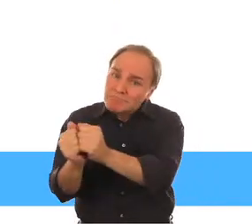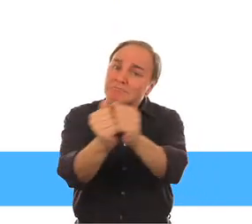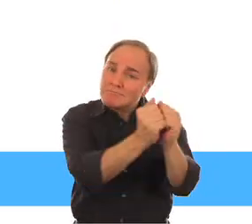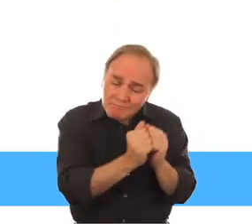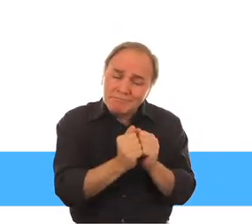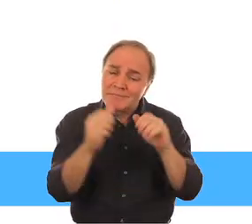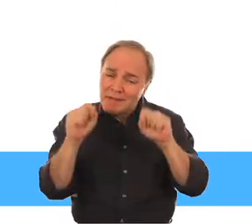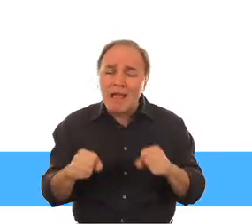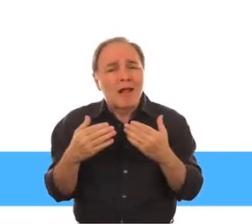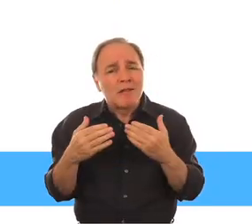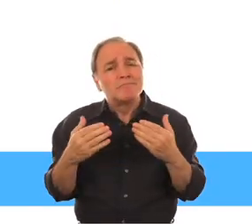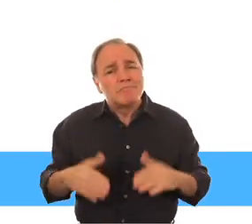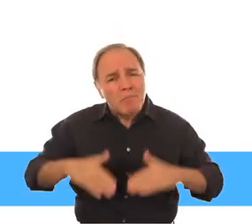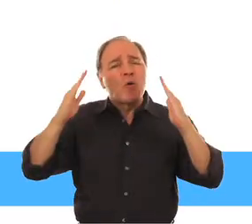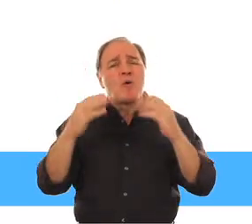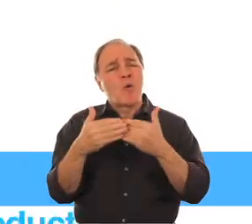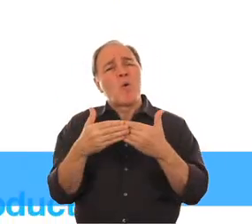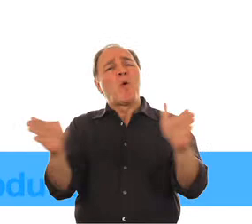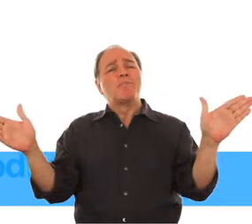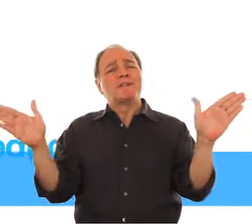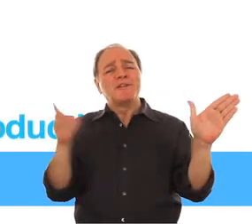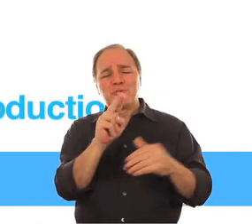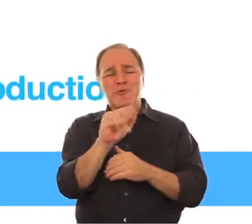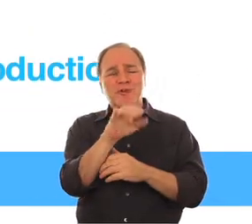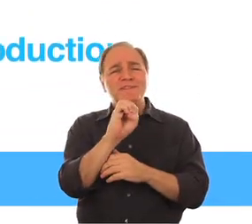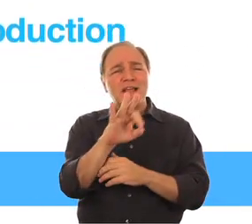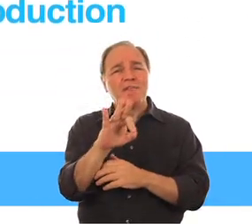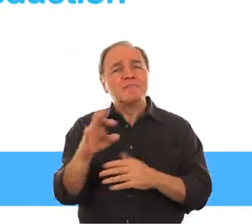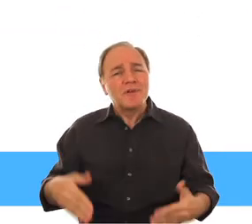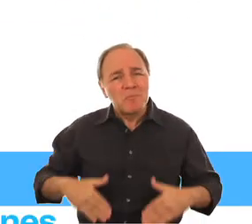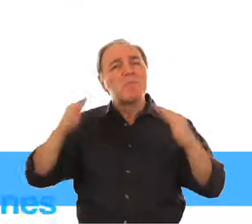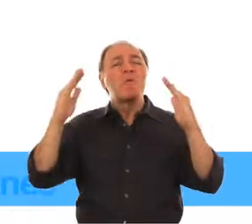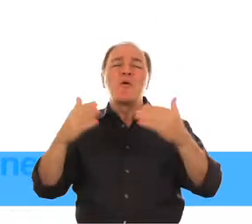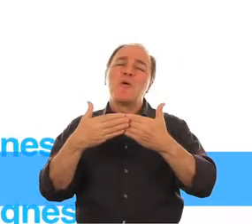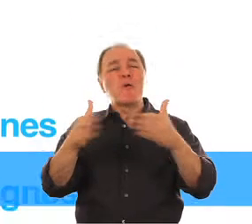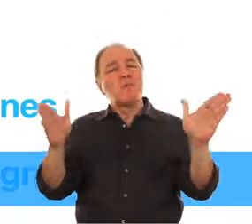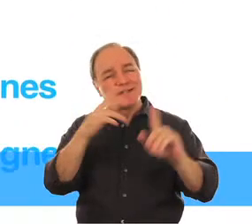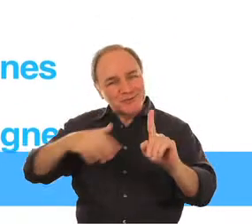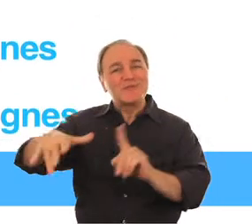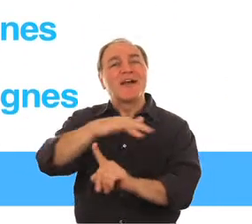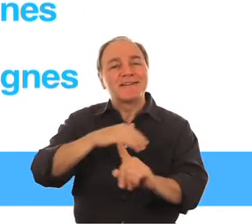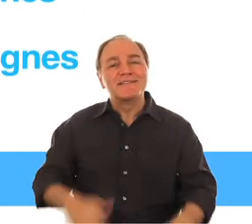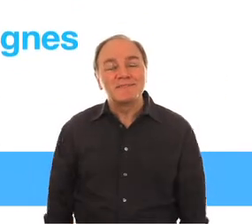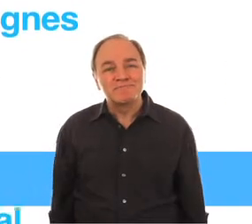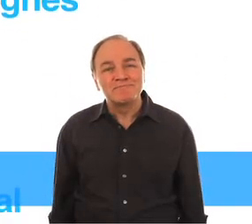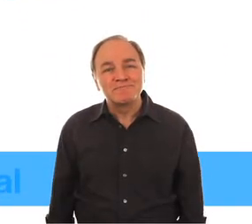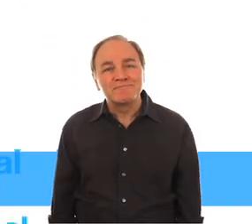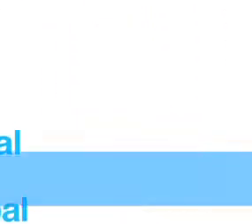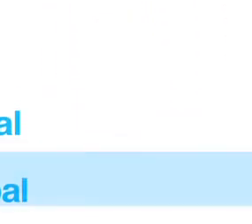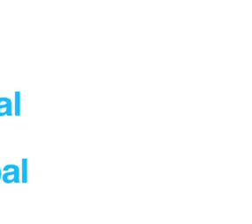Tim Gregory, directeur. Victor Pineda, scénariste et assistante de production. Chantal